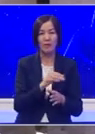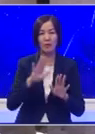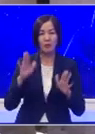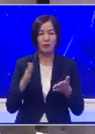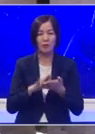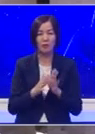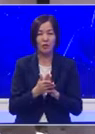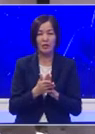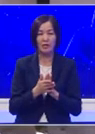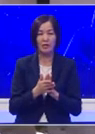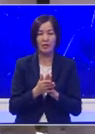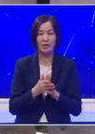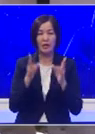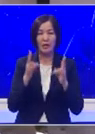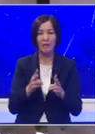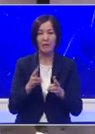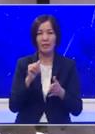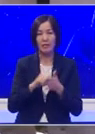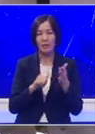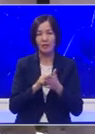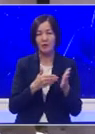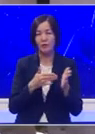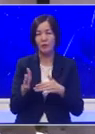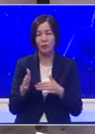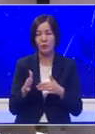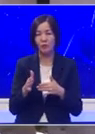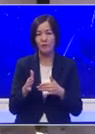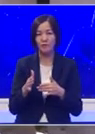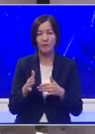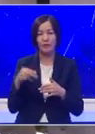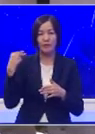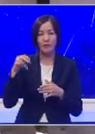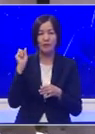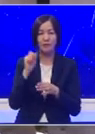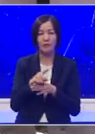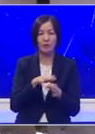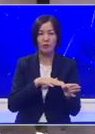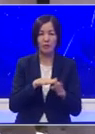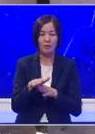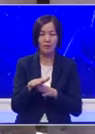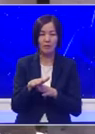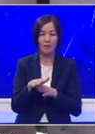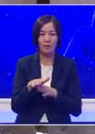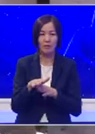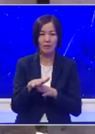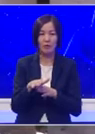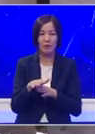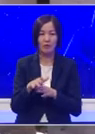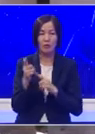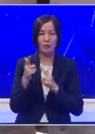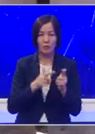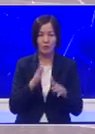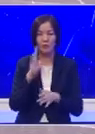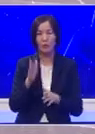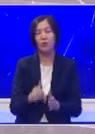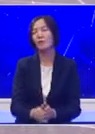төтенше жағдай апаттарының салдарын жою бойынша ел президентімен жүктелген тапсырмаларды табандылықпен орындайтын